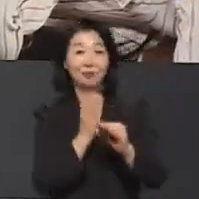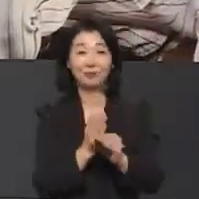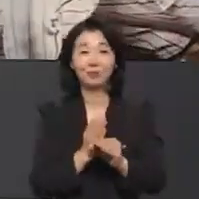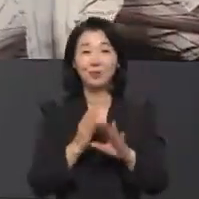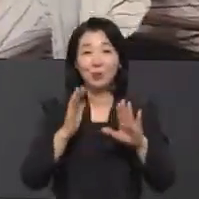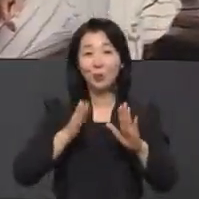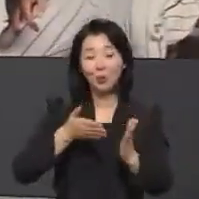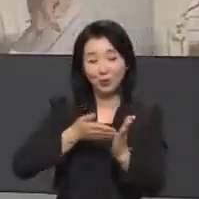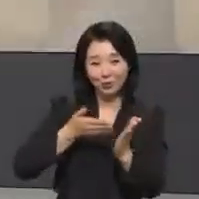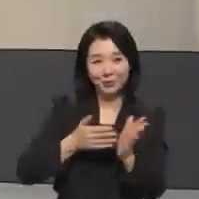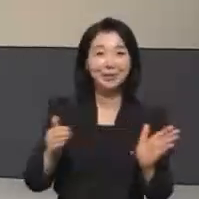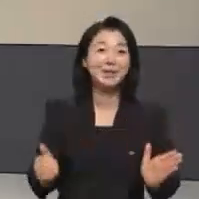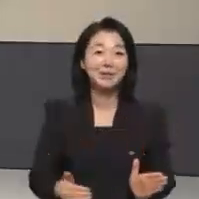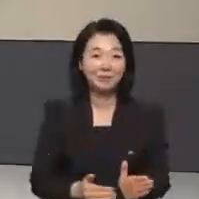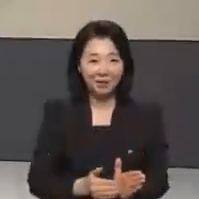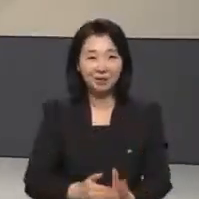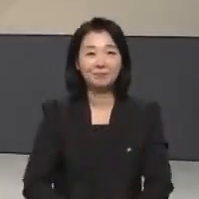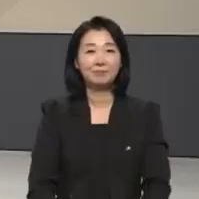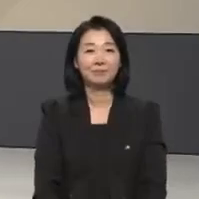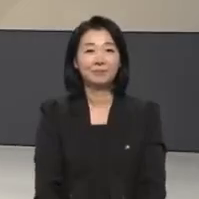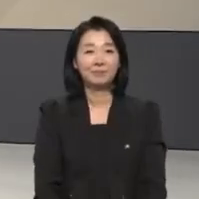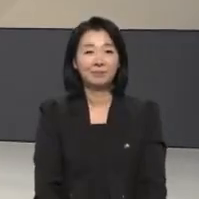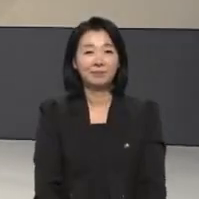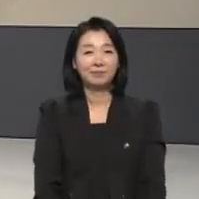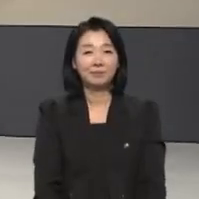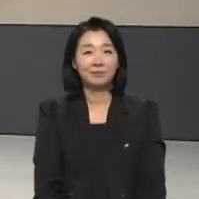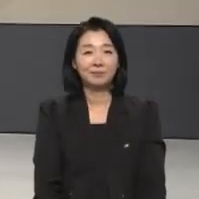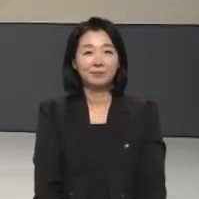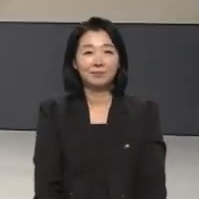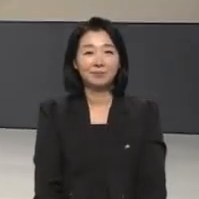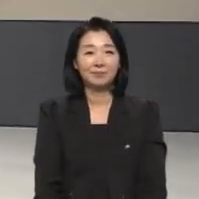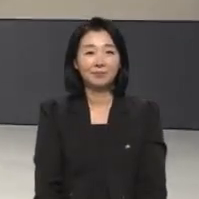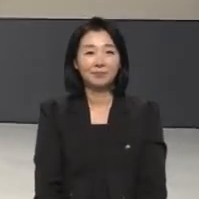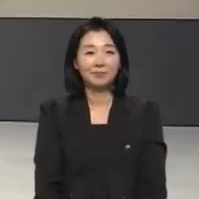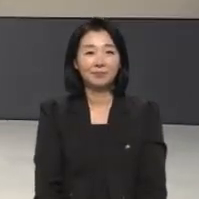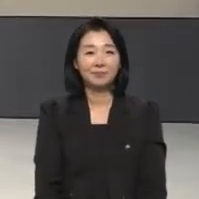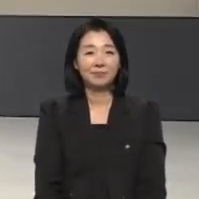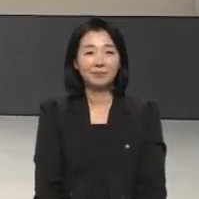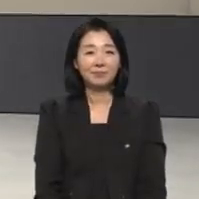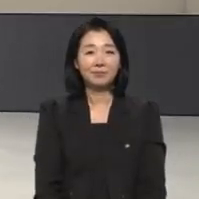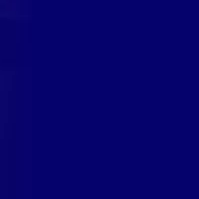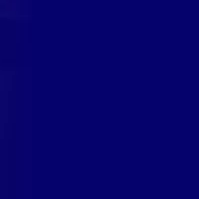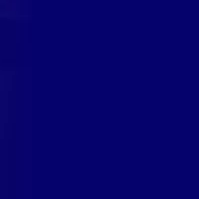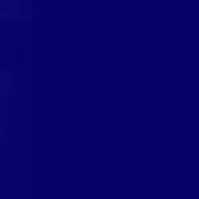네, 오늘의 뉴스픽은 여기까지입니다. 들어가서 원픽 뽑겠습니다. 뉴스픽5였습니다.